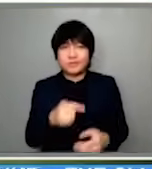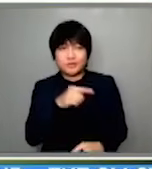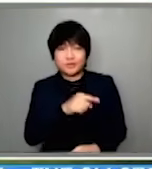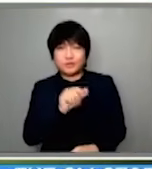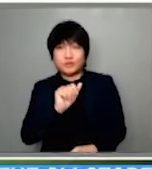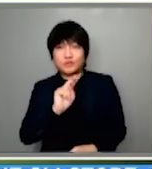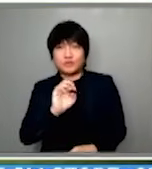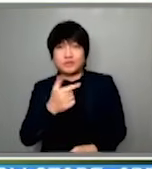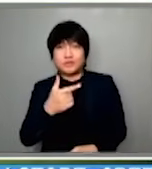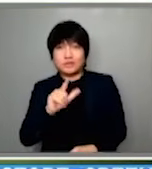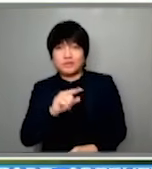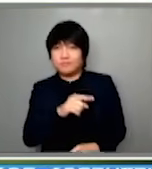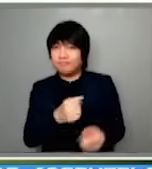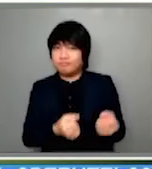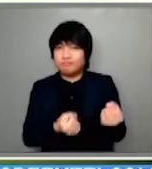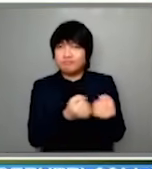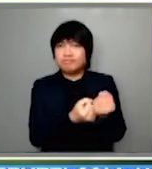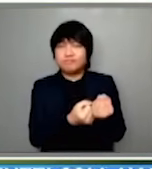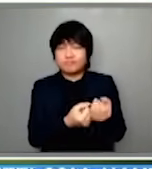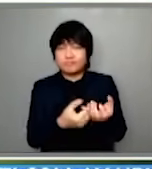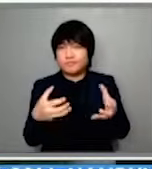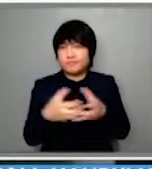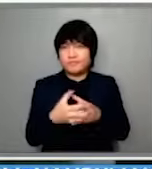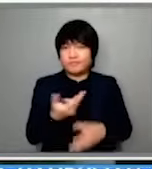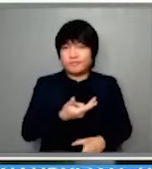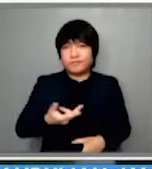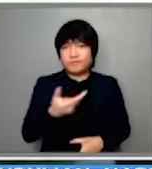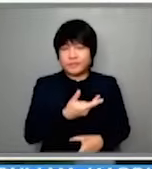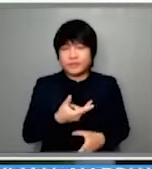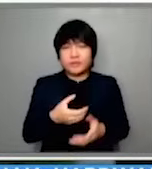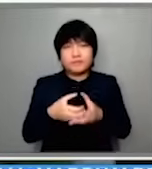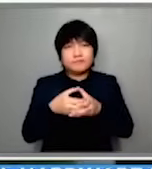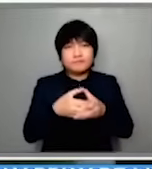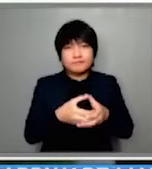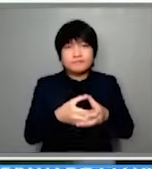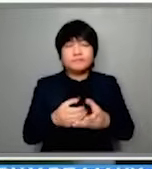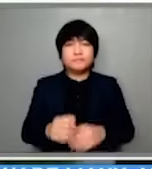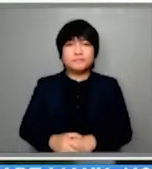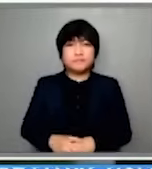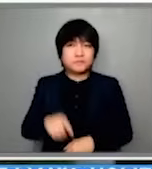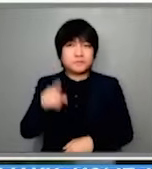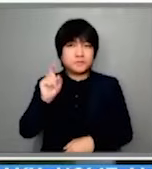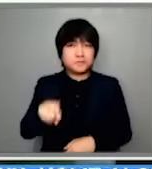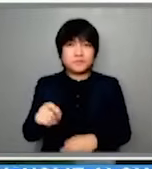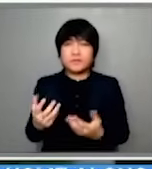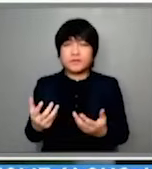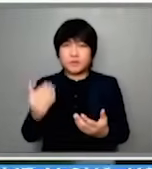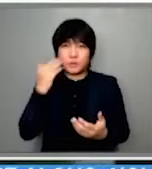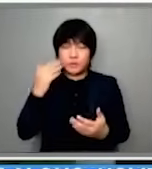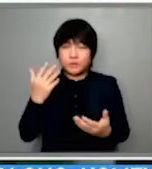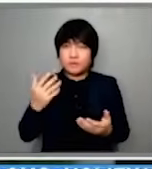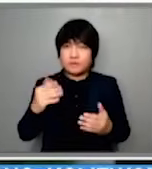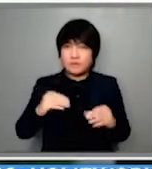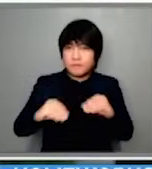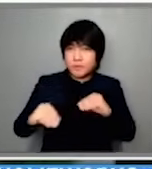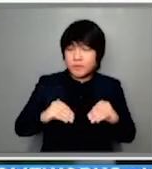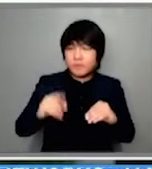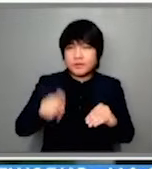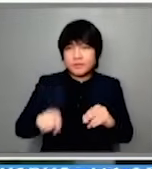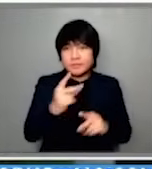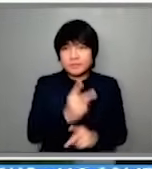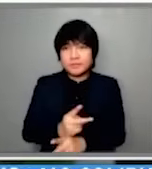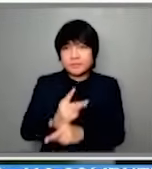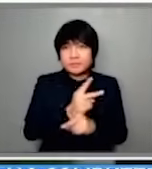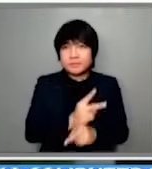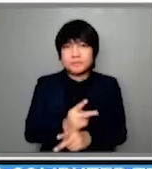one false move, tatlo kami. So kailangan medyo in sync yung galaw nyo. In sync, hindi pa pwede na parang kumontra yung